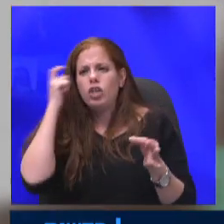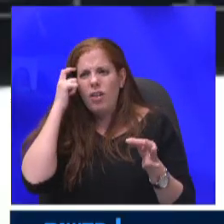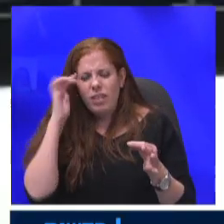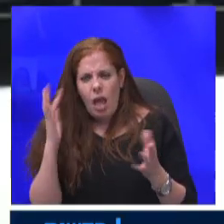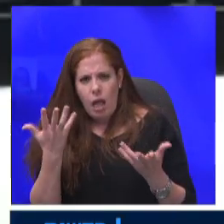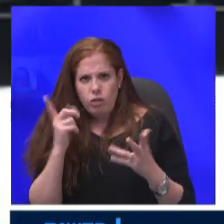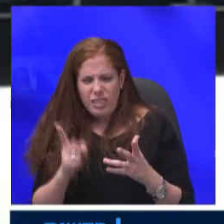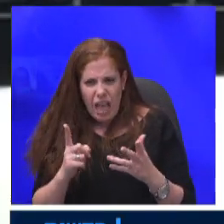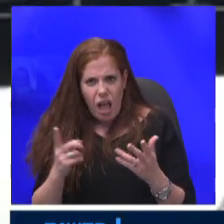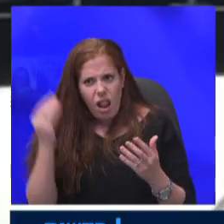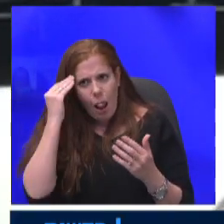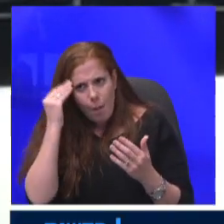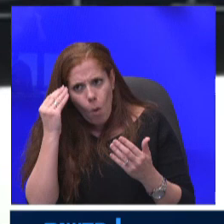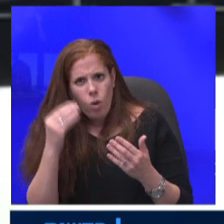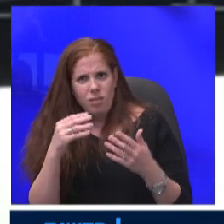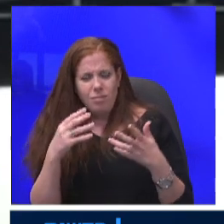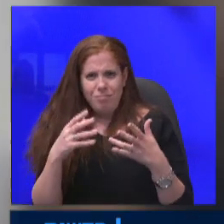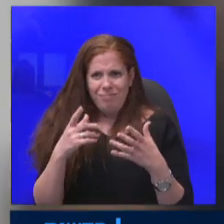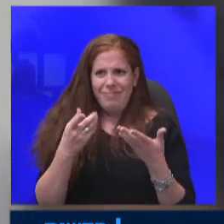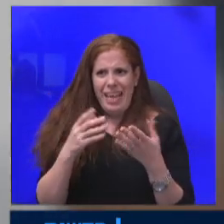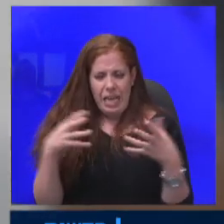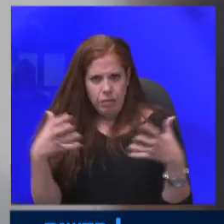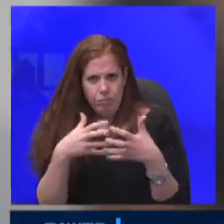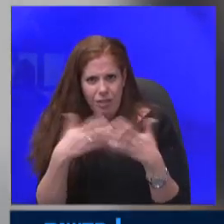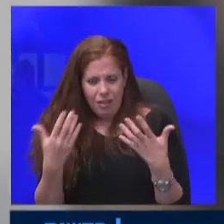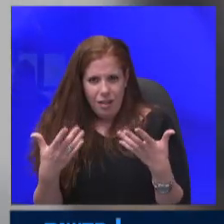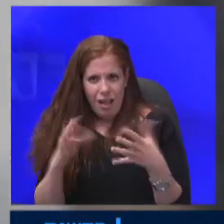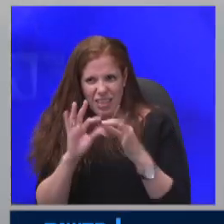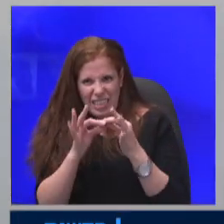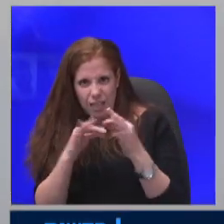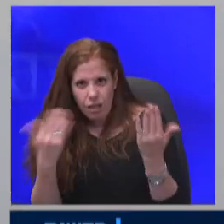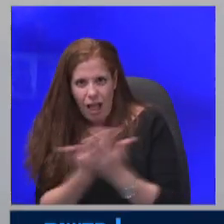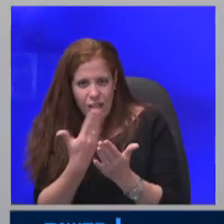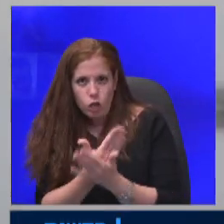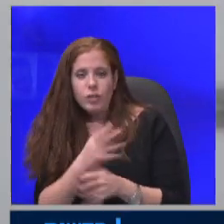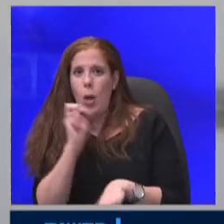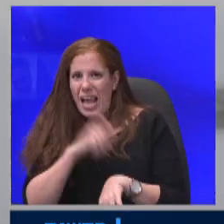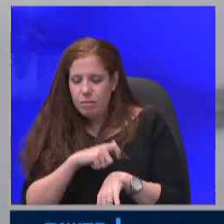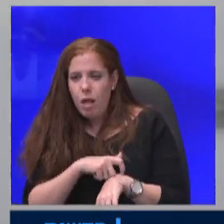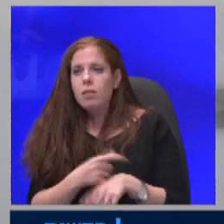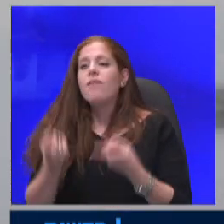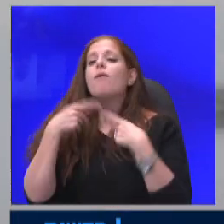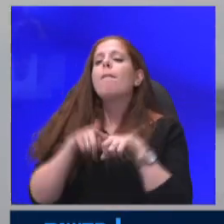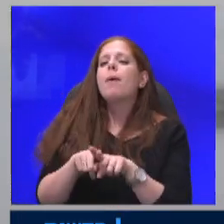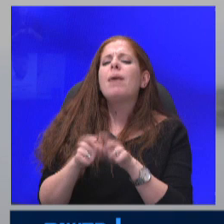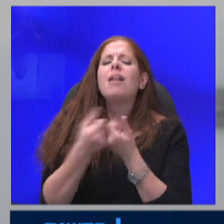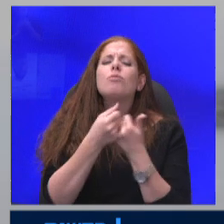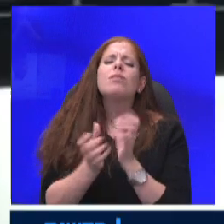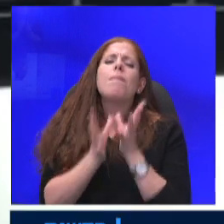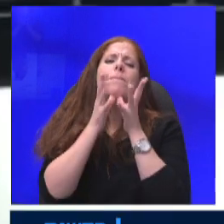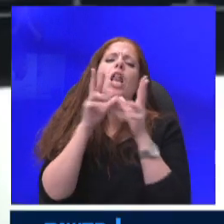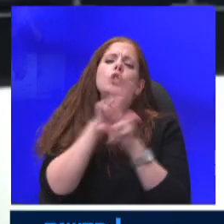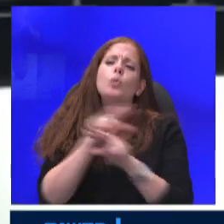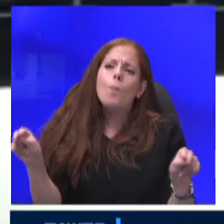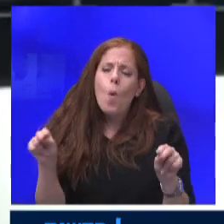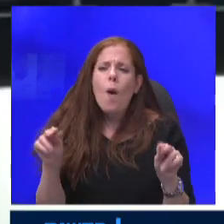new social media platform. It always takes time to kind of figure it out. ובמקביל, הם מתמודדים עם הרים של שמועות ותיאוריות קונספירציה. I